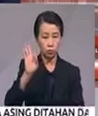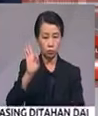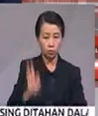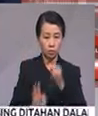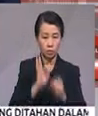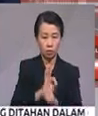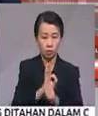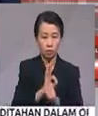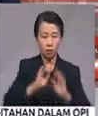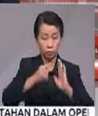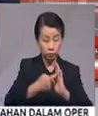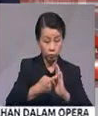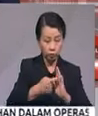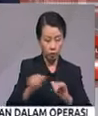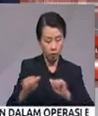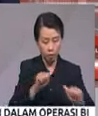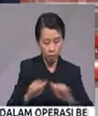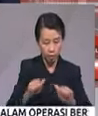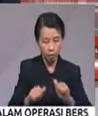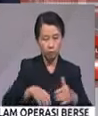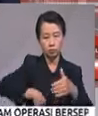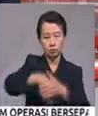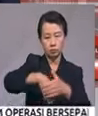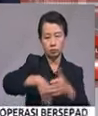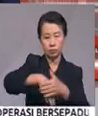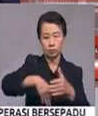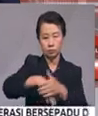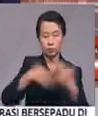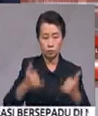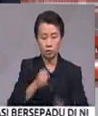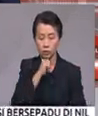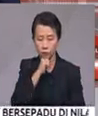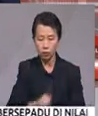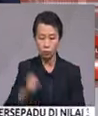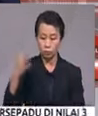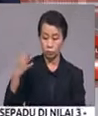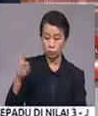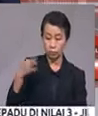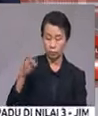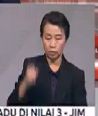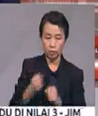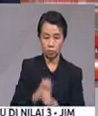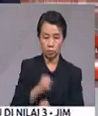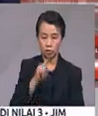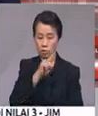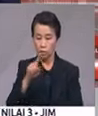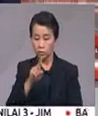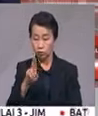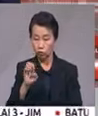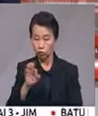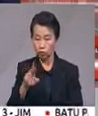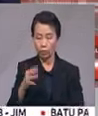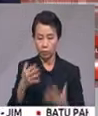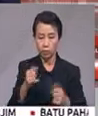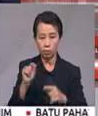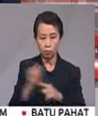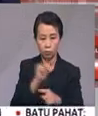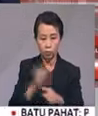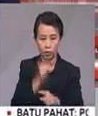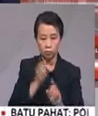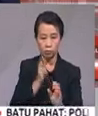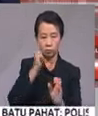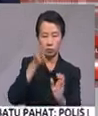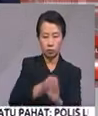tahun bertitik tolak daripada aktiviti bola sepak. Kini pada usia 19 tahun, Zubair mahu menggunakan kelebihannya dengan